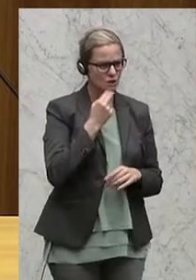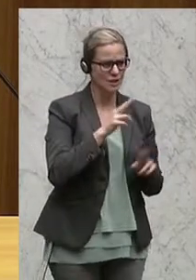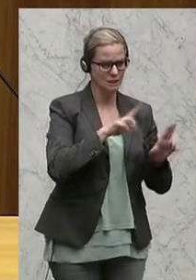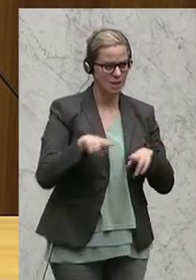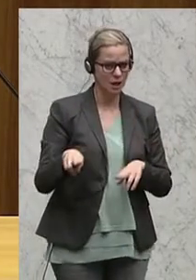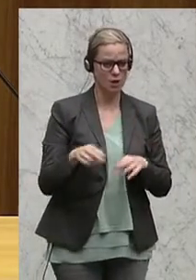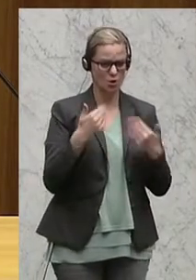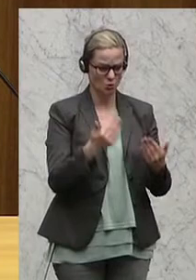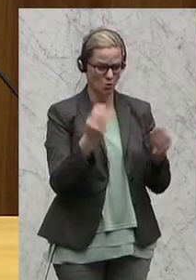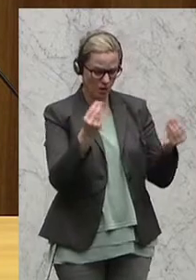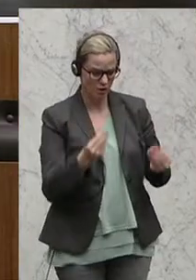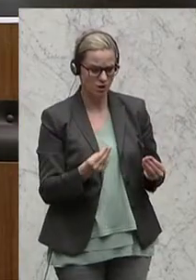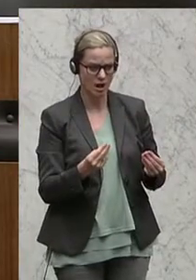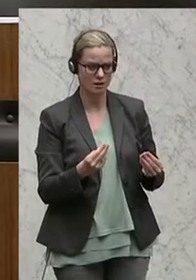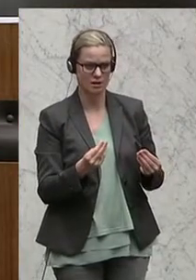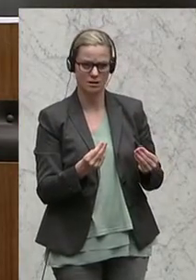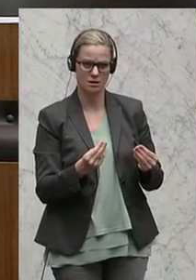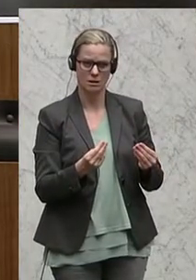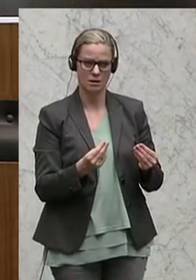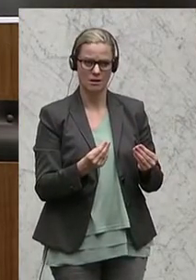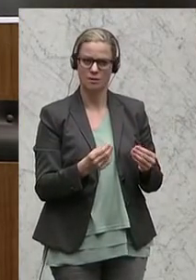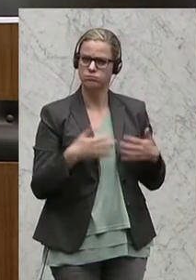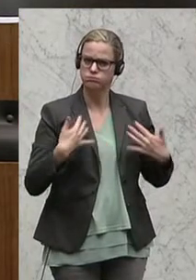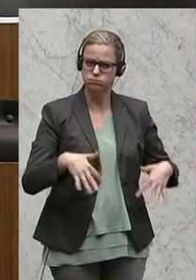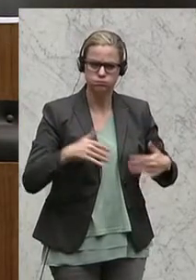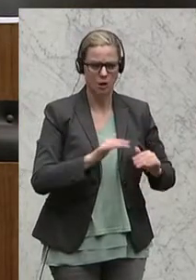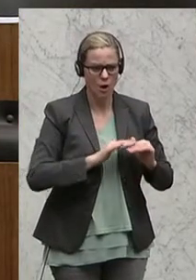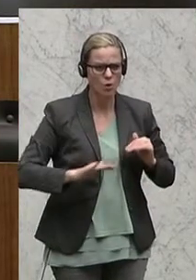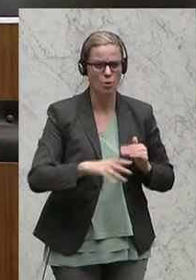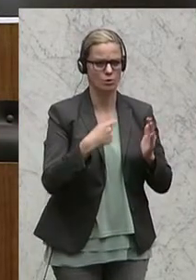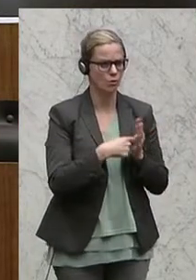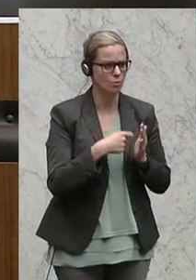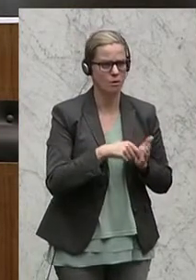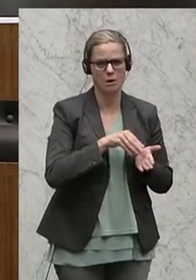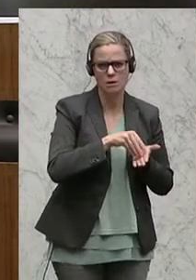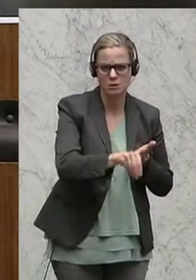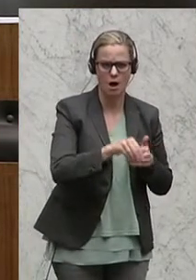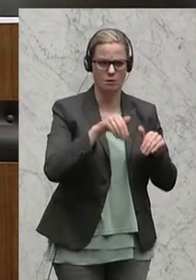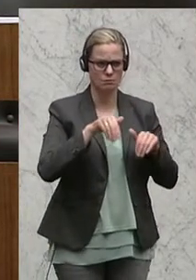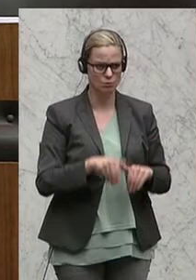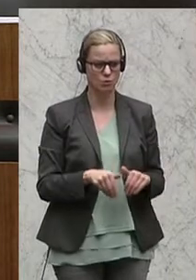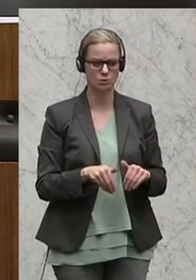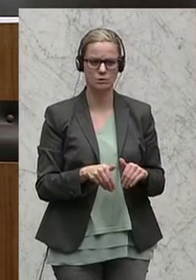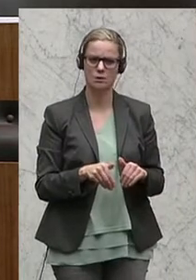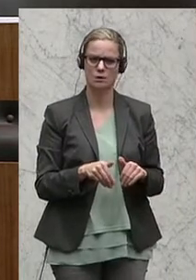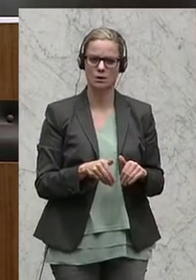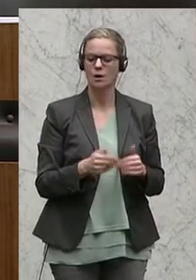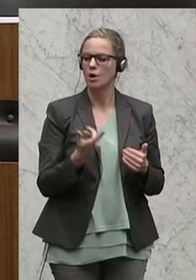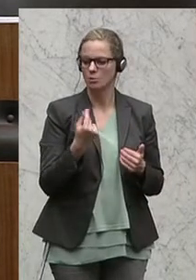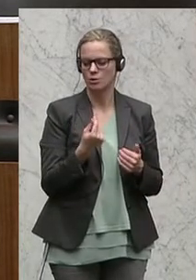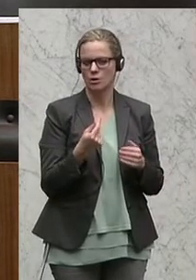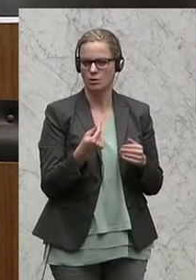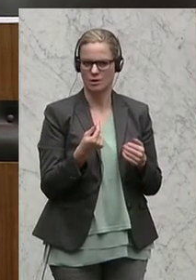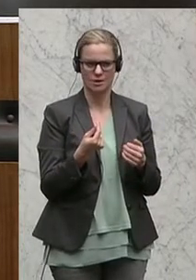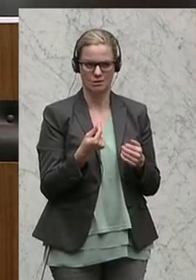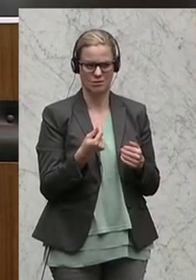wie sie ausgestaltet sind, mit enormen Grundgebühren, die da schon einmal zu entrichten sind, genau diejenigen von der Durchsetzung des